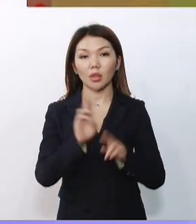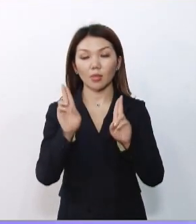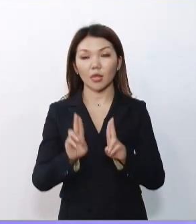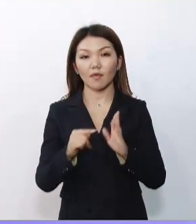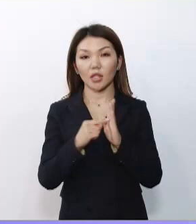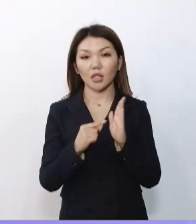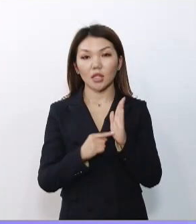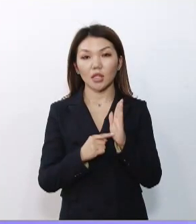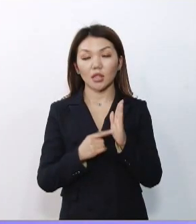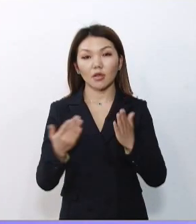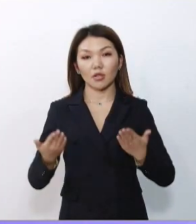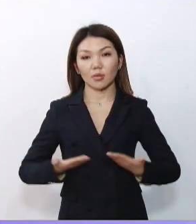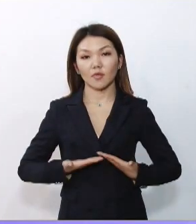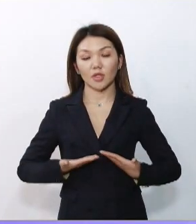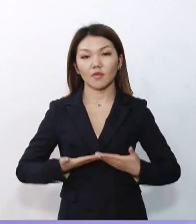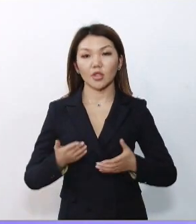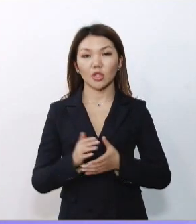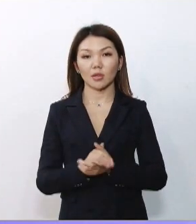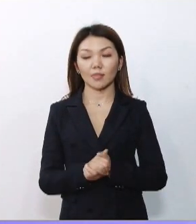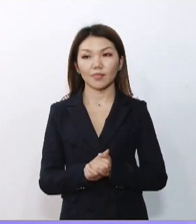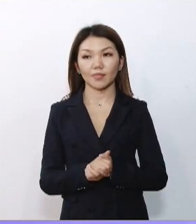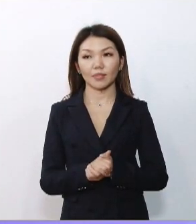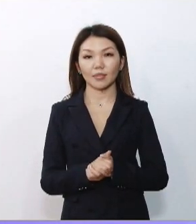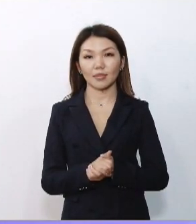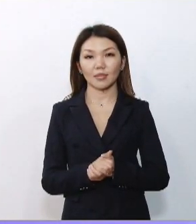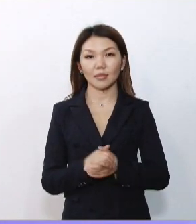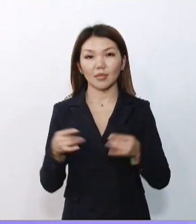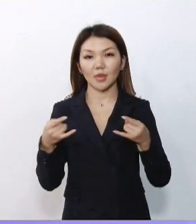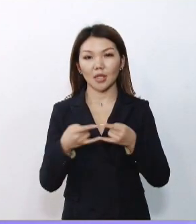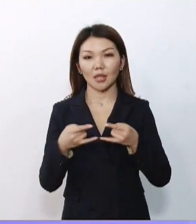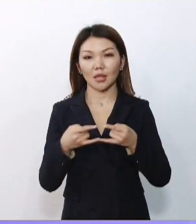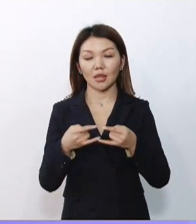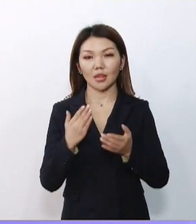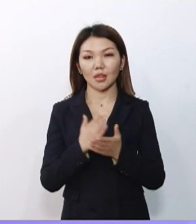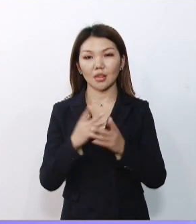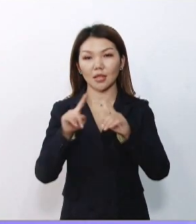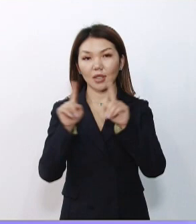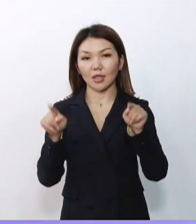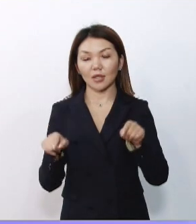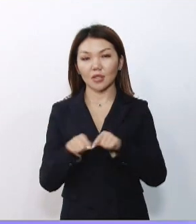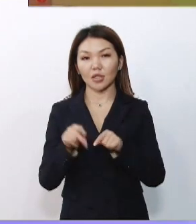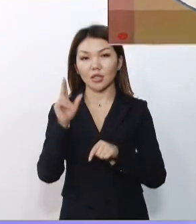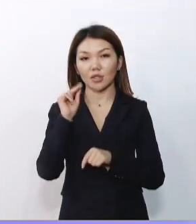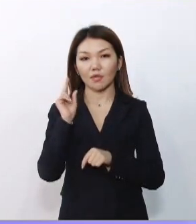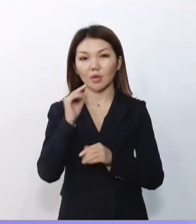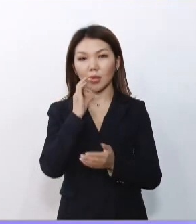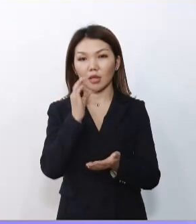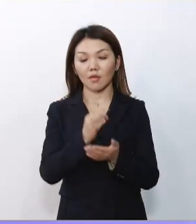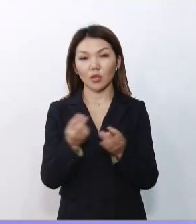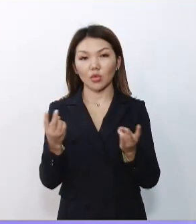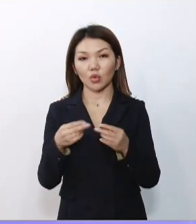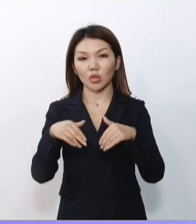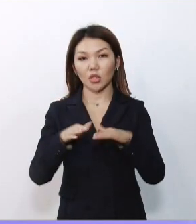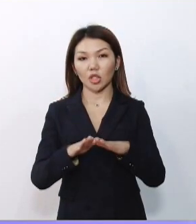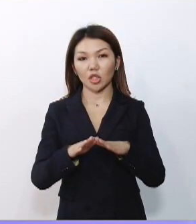в повседневной жизни. На экране карточки с цифрами и ответами. Нужно